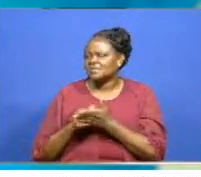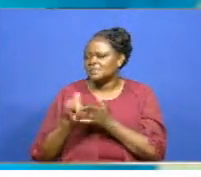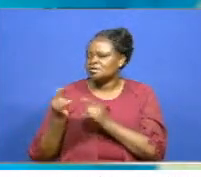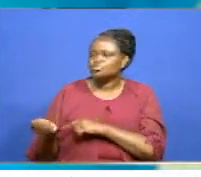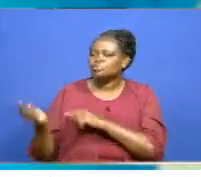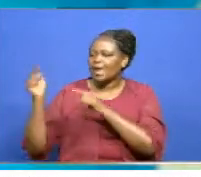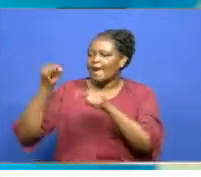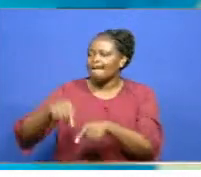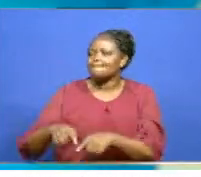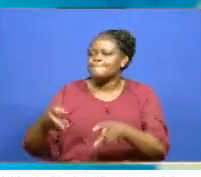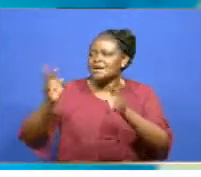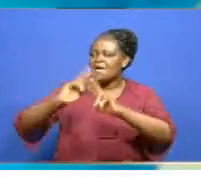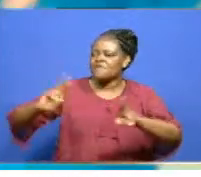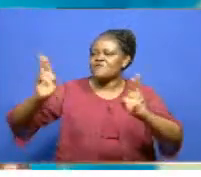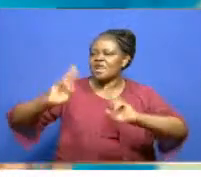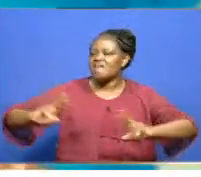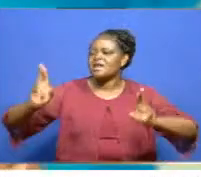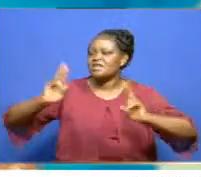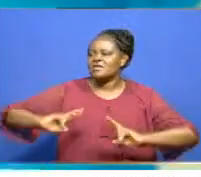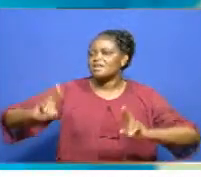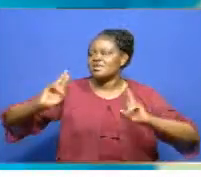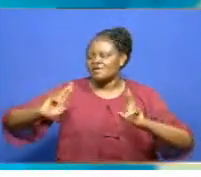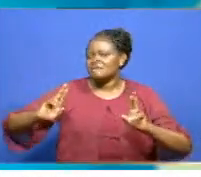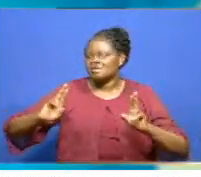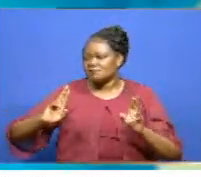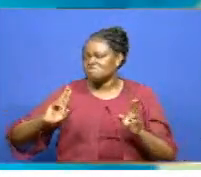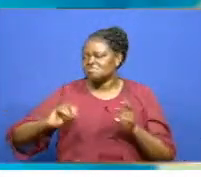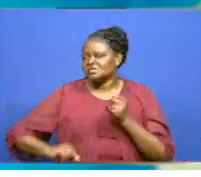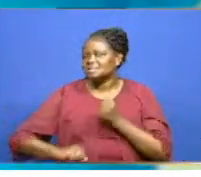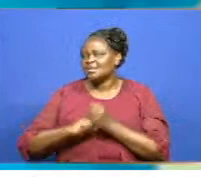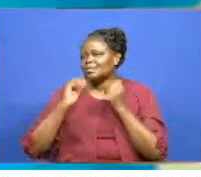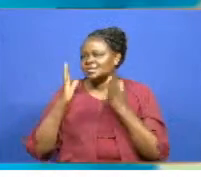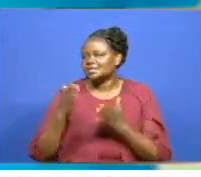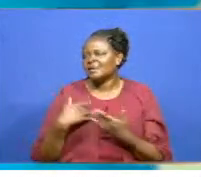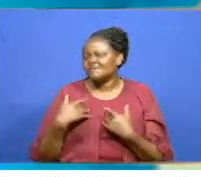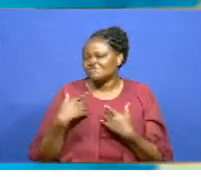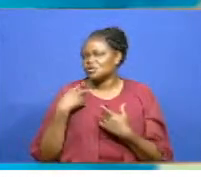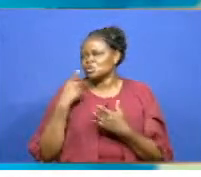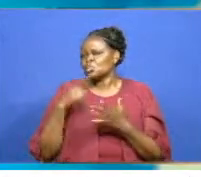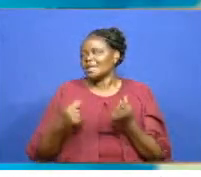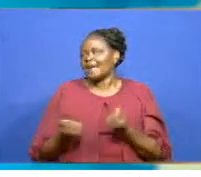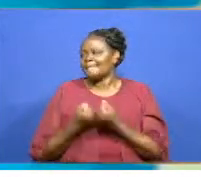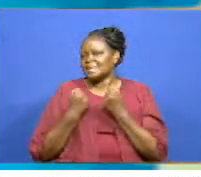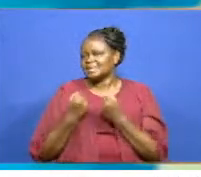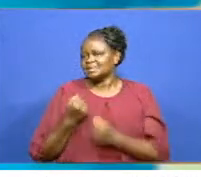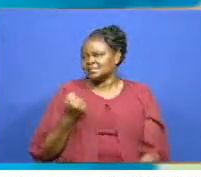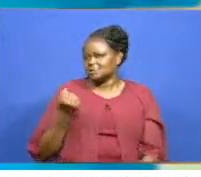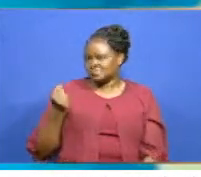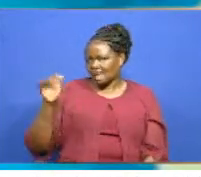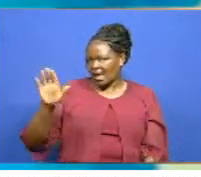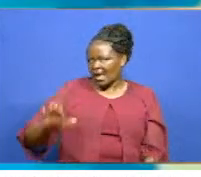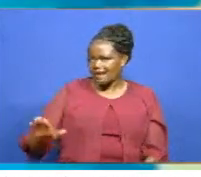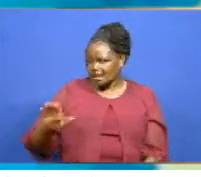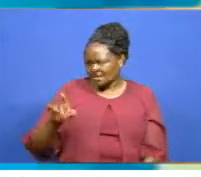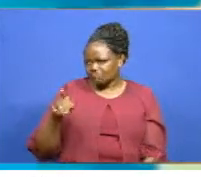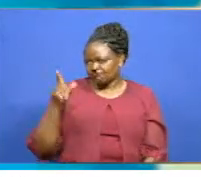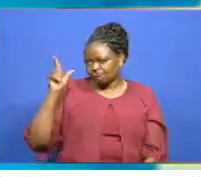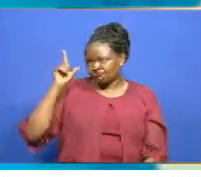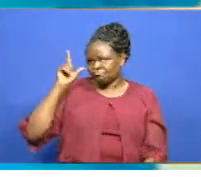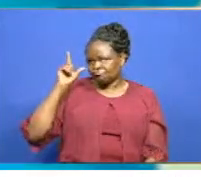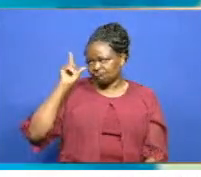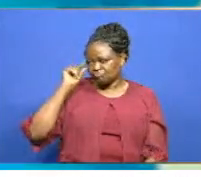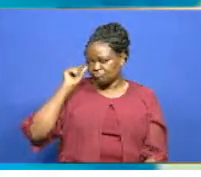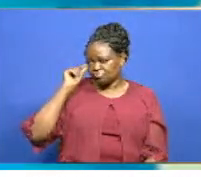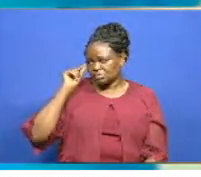na sisi tuko tayari, na watasema tuko na ground. Kwa sababu umeona kile kilifanyika Pwani kule